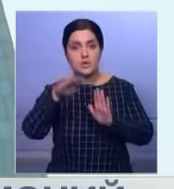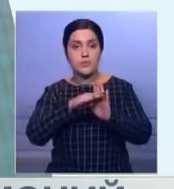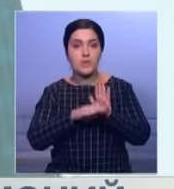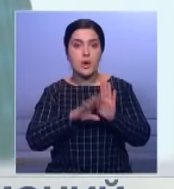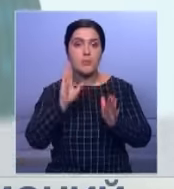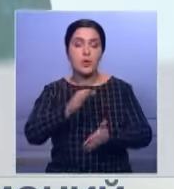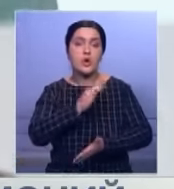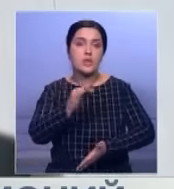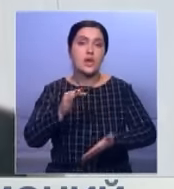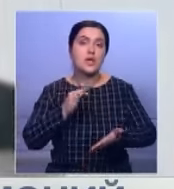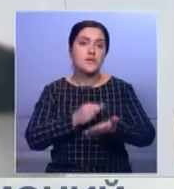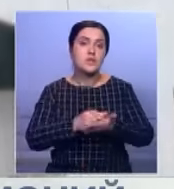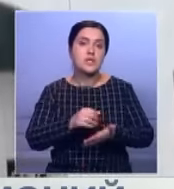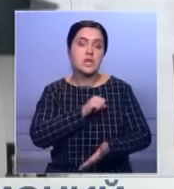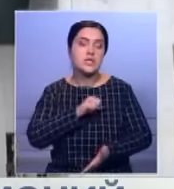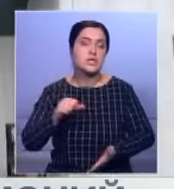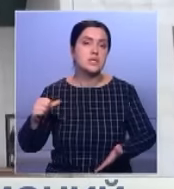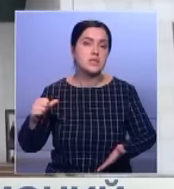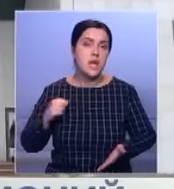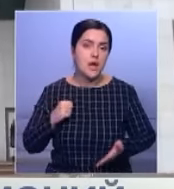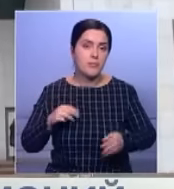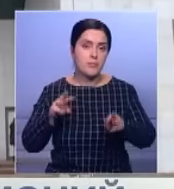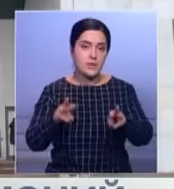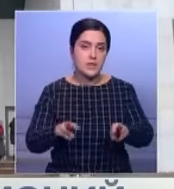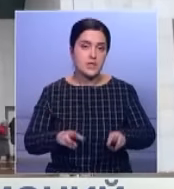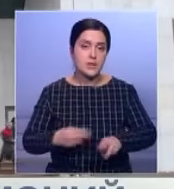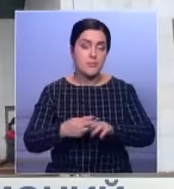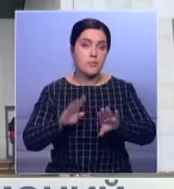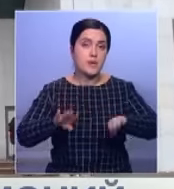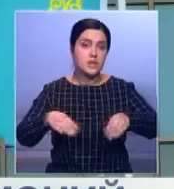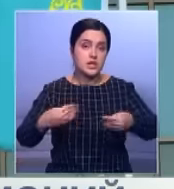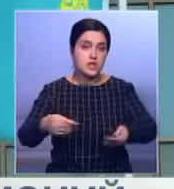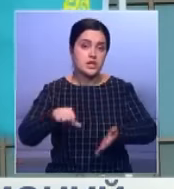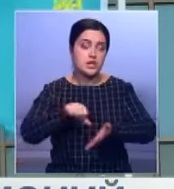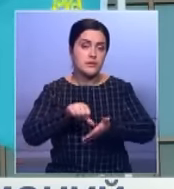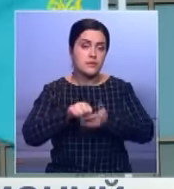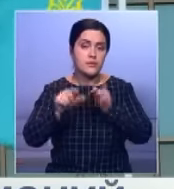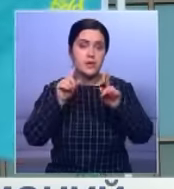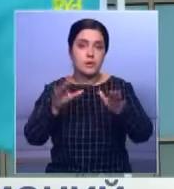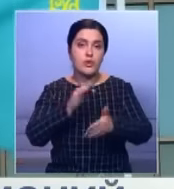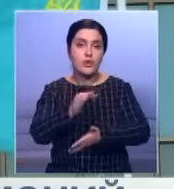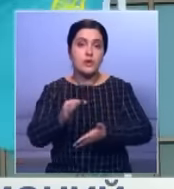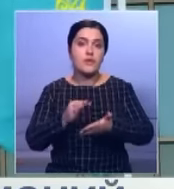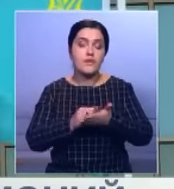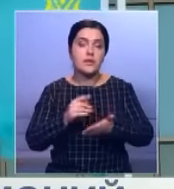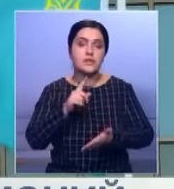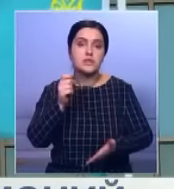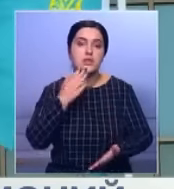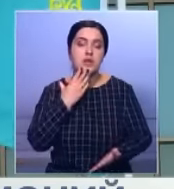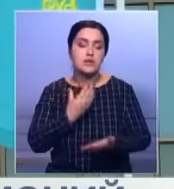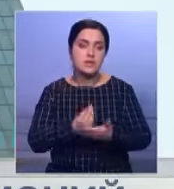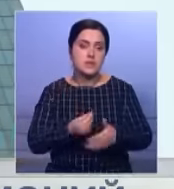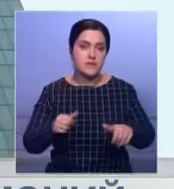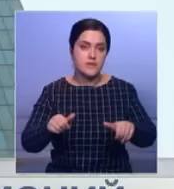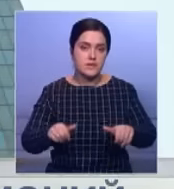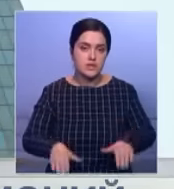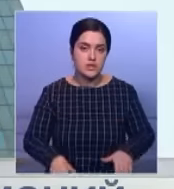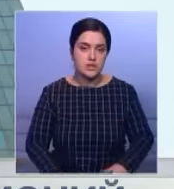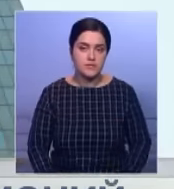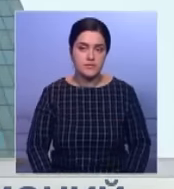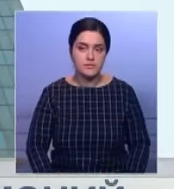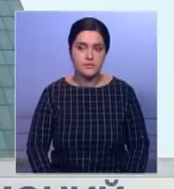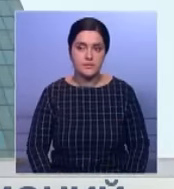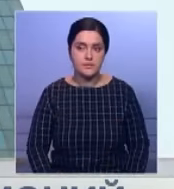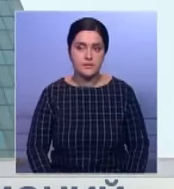за разработку госпрограмм будут отвечать сами министры. Это наделит членов правительства ответственностью за свои